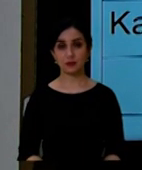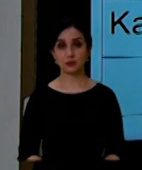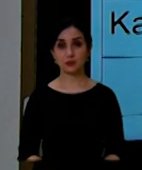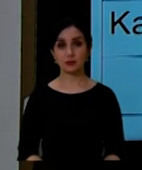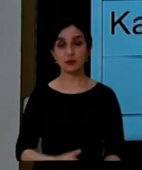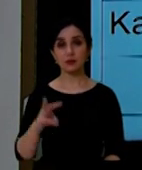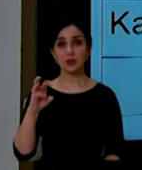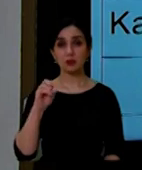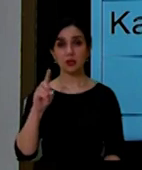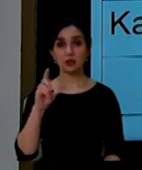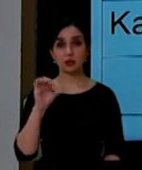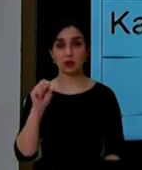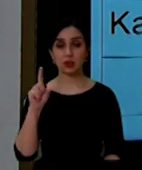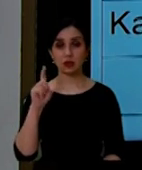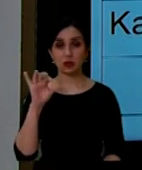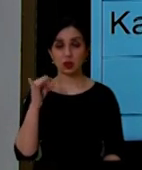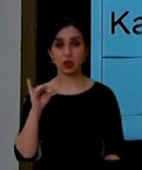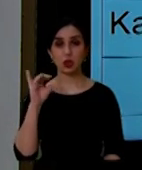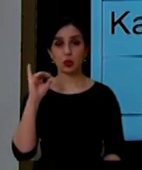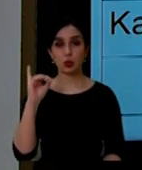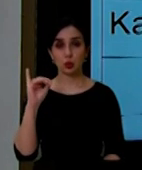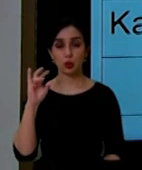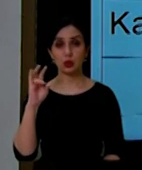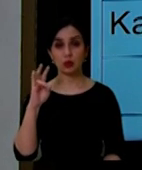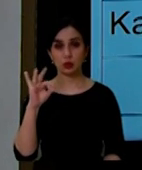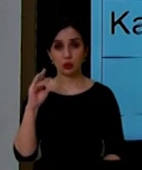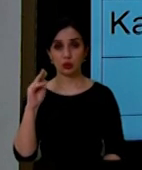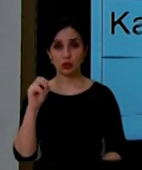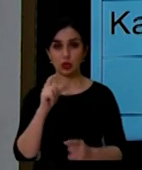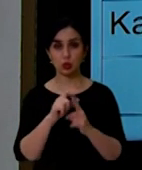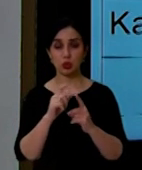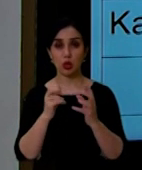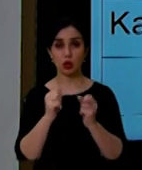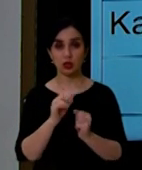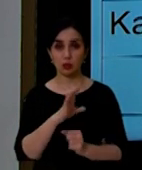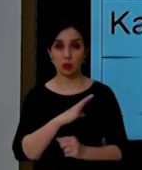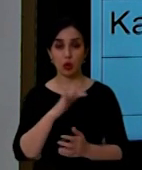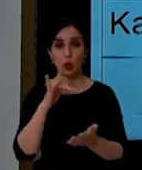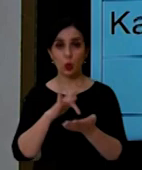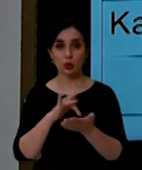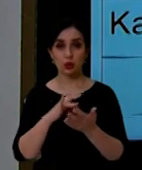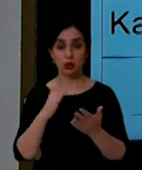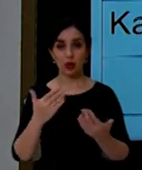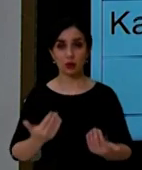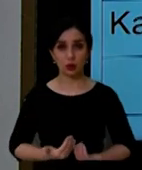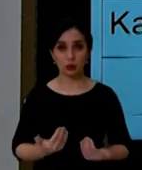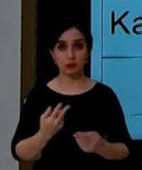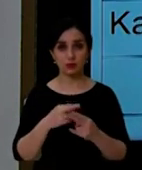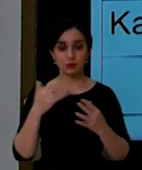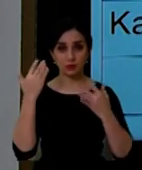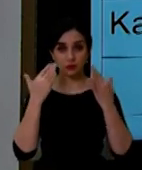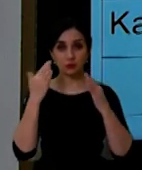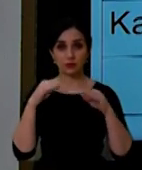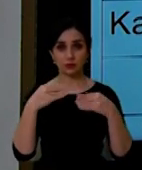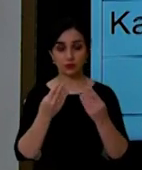Məzazoy irasə, yunancə çözdən ələngən bolib, ərtə xayot manasını bildirədi.